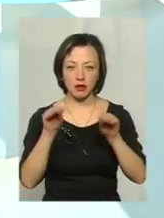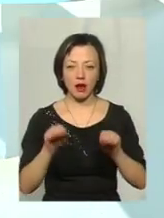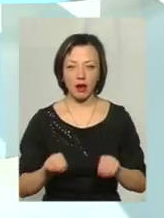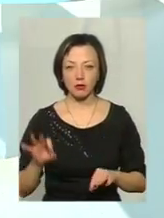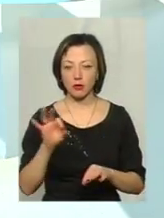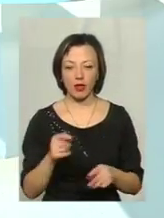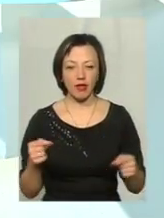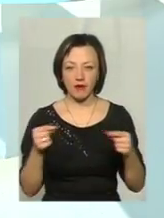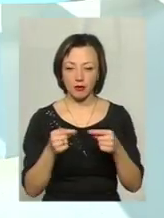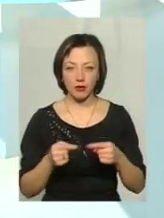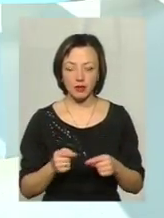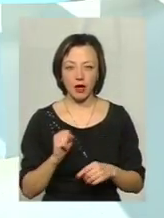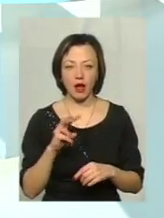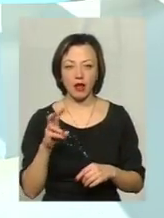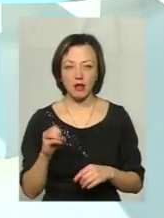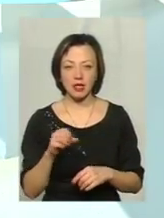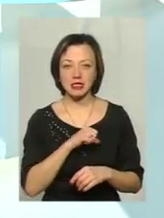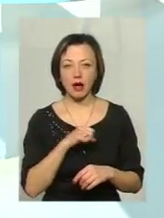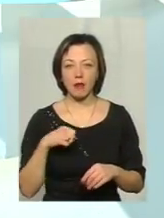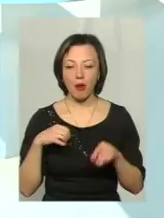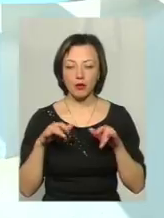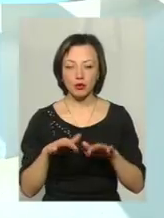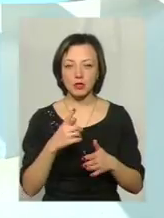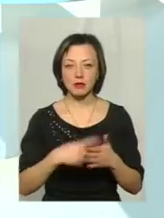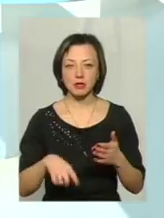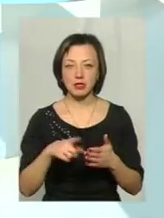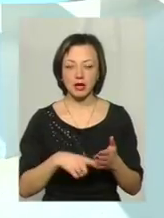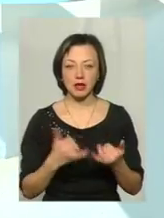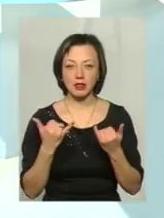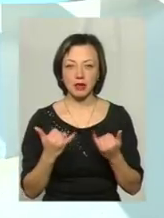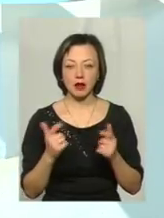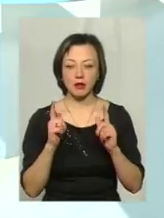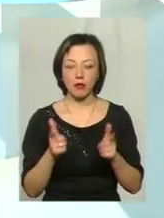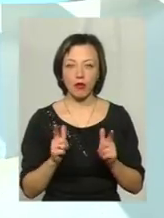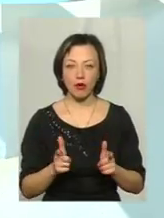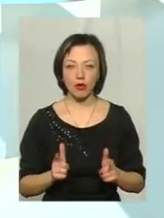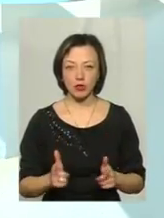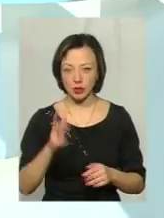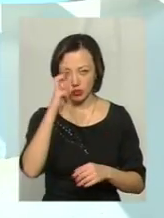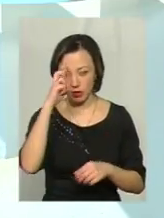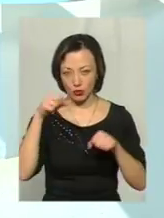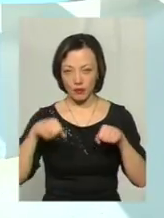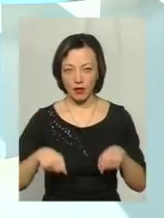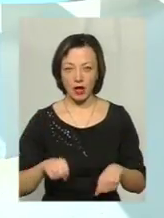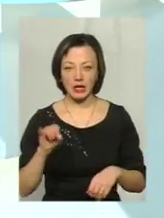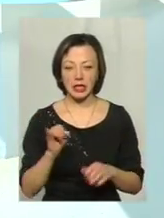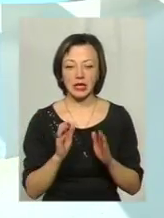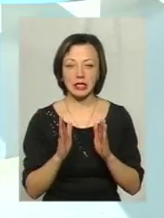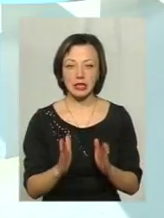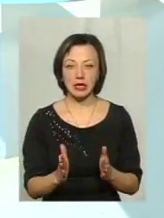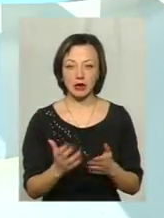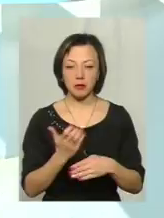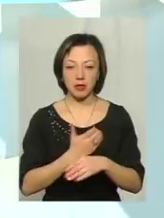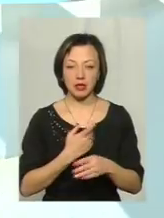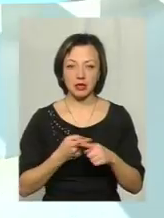про невідповідність. Але сама процедура списання зараз знаходиться на погодженні відповідних органах державної влади. І як тільки прийде цей